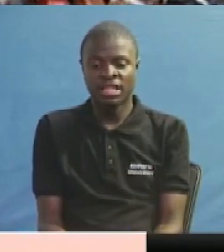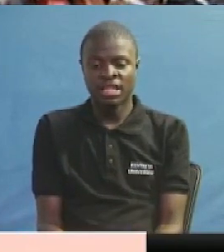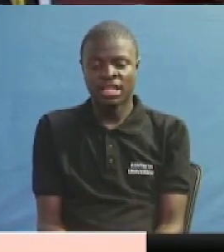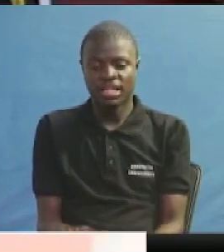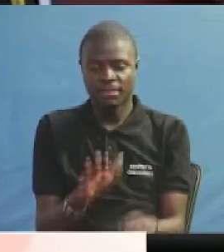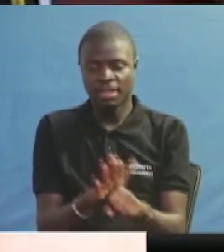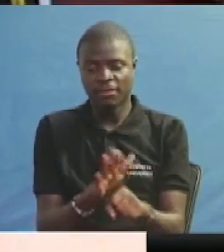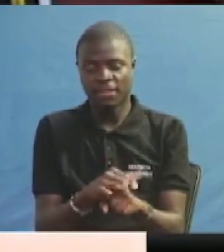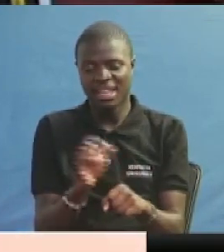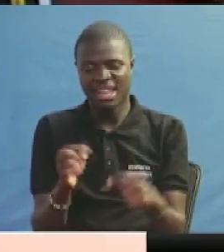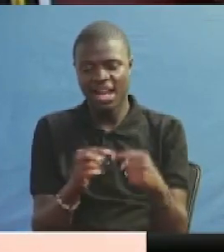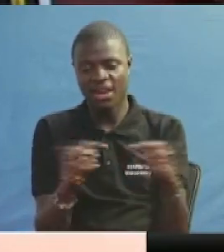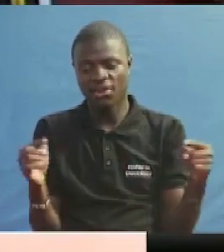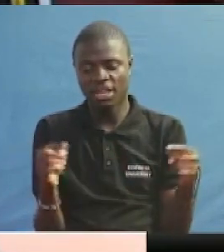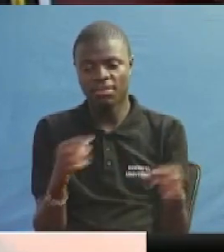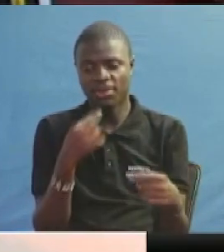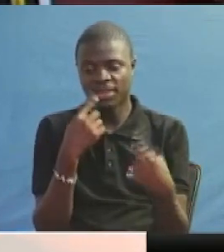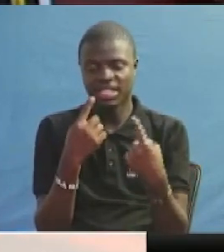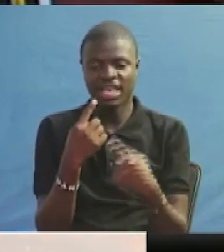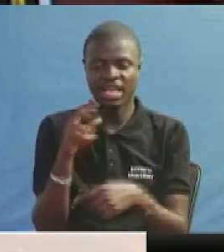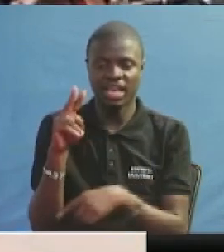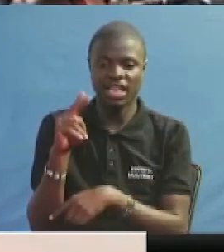As members of the contrary opinion say nay.